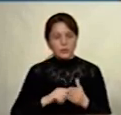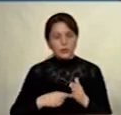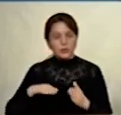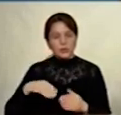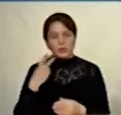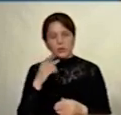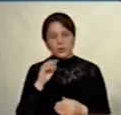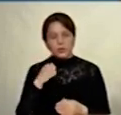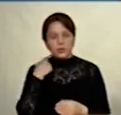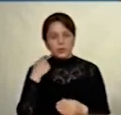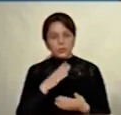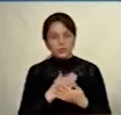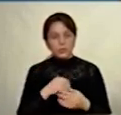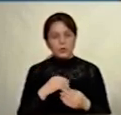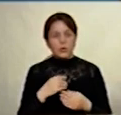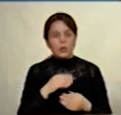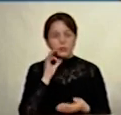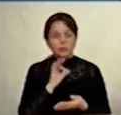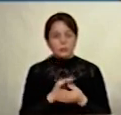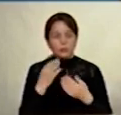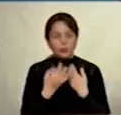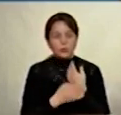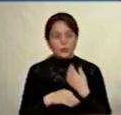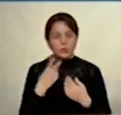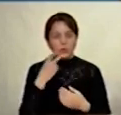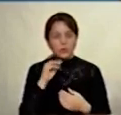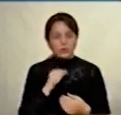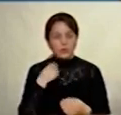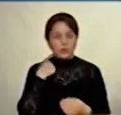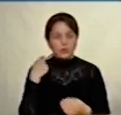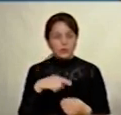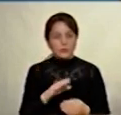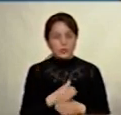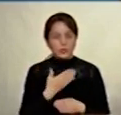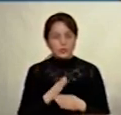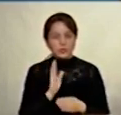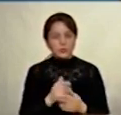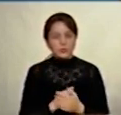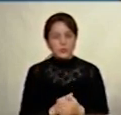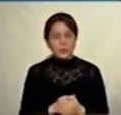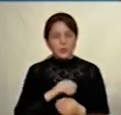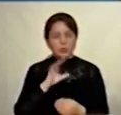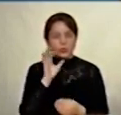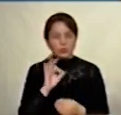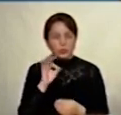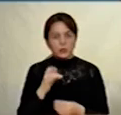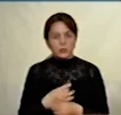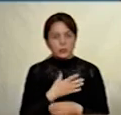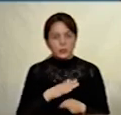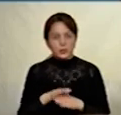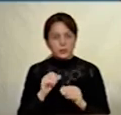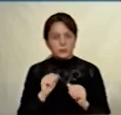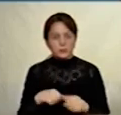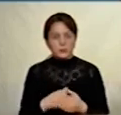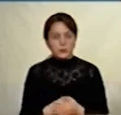raqam turibdi. Ko'paytmani orqa tomonidan 1, 2 ikkita raqamni ajratamiz. Nollarni esa o'chirib yuborishimiz